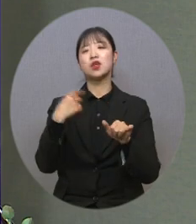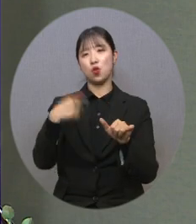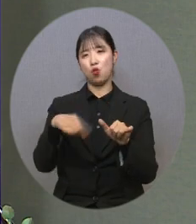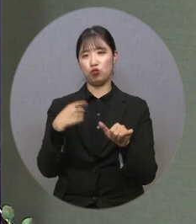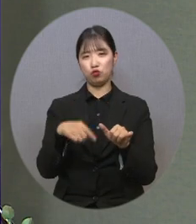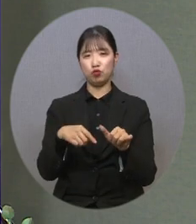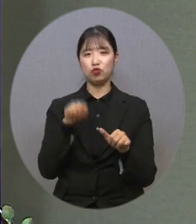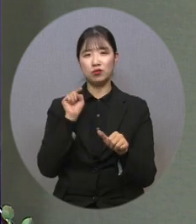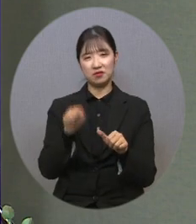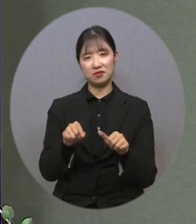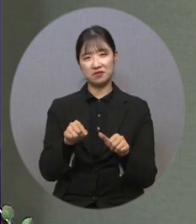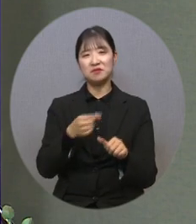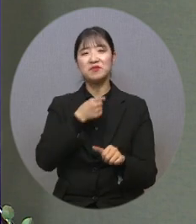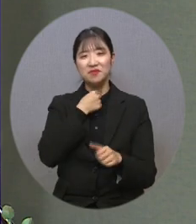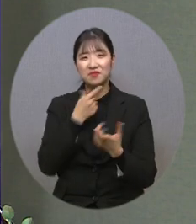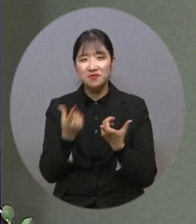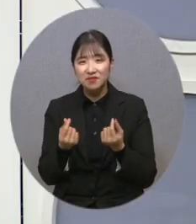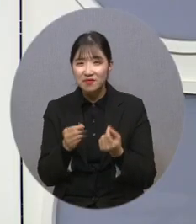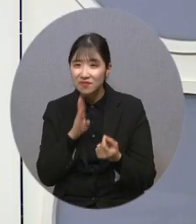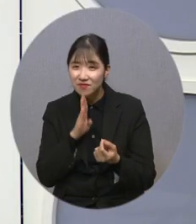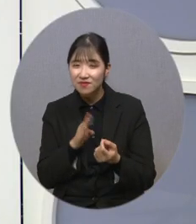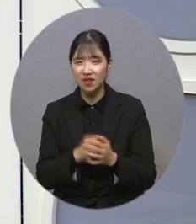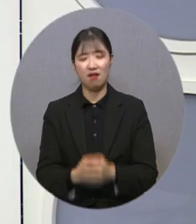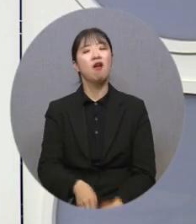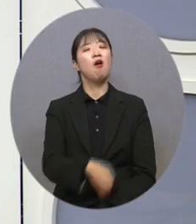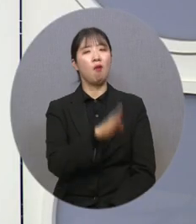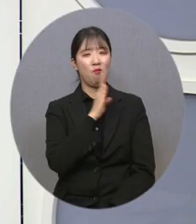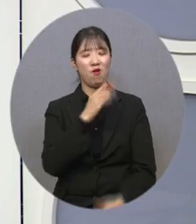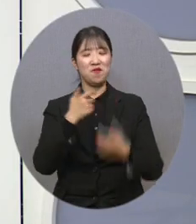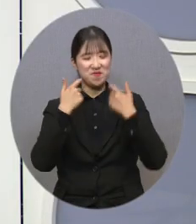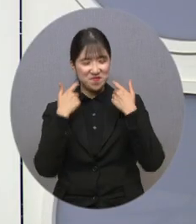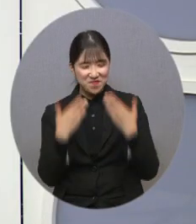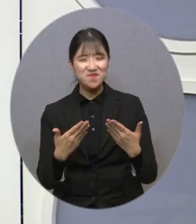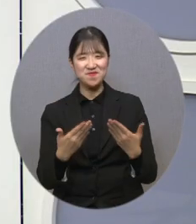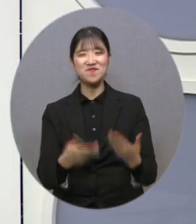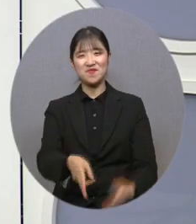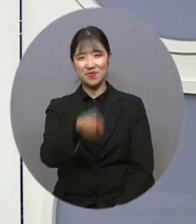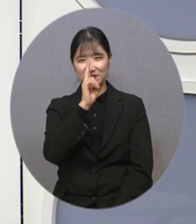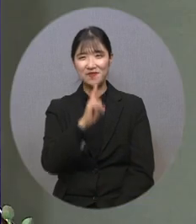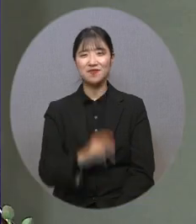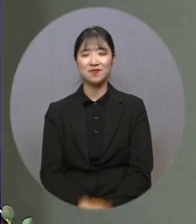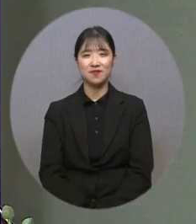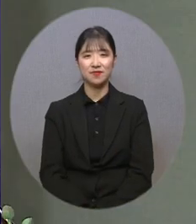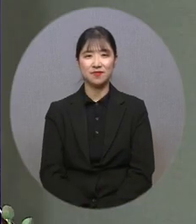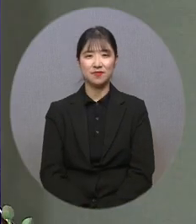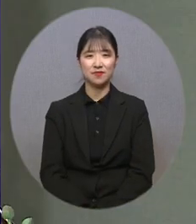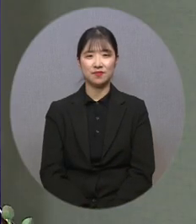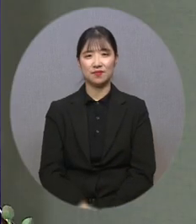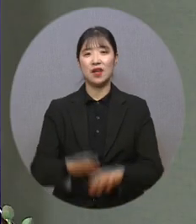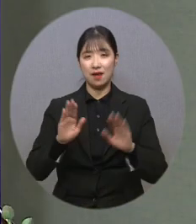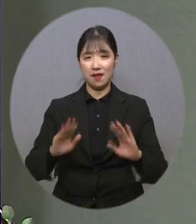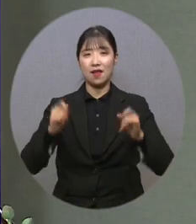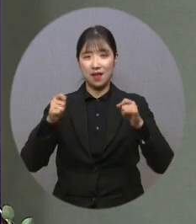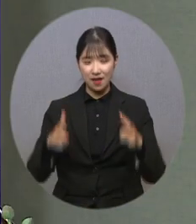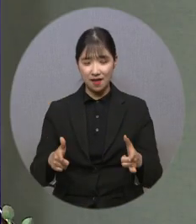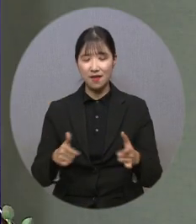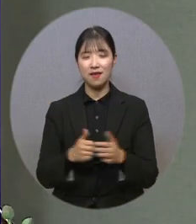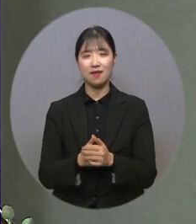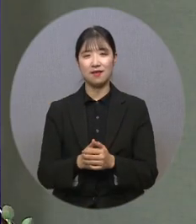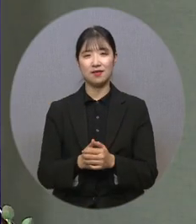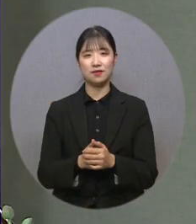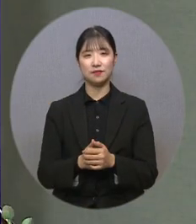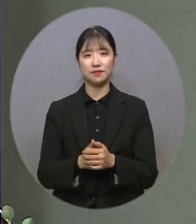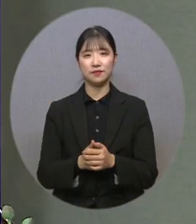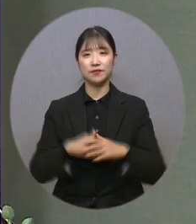이걸 주창하시는 것 같아요. 네. 맞습니까? 맞습니다. 정확하게 말씀하셨고요. 예. 예. 이 기회에 그